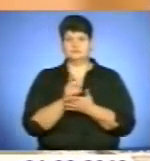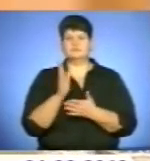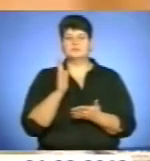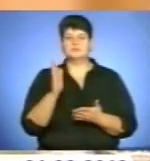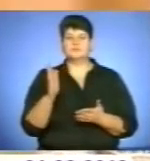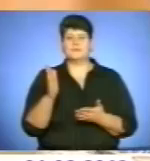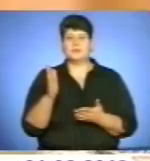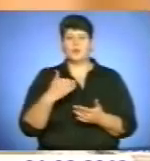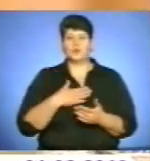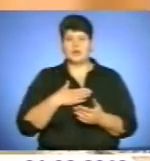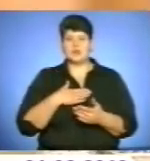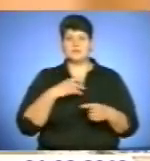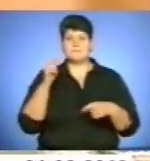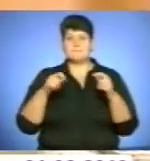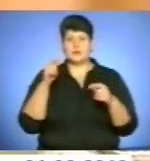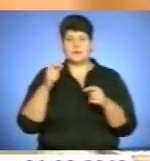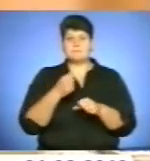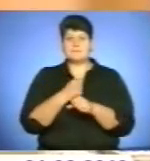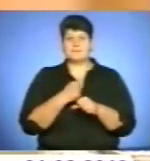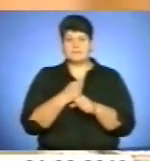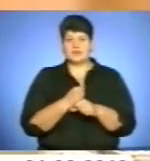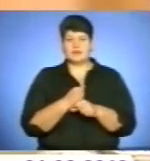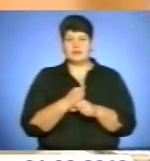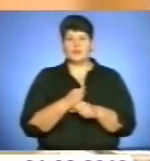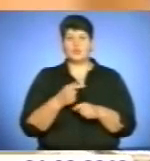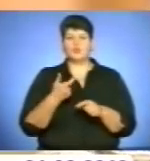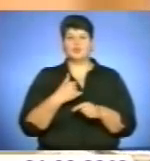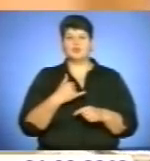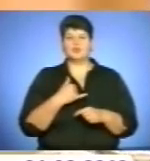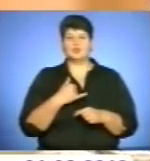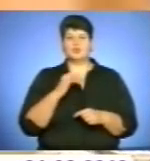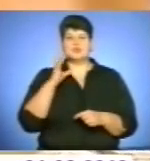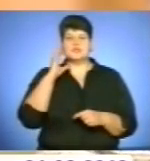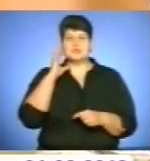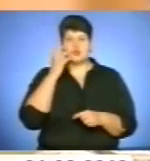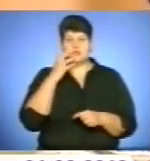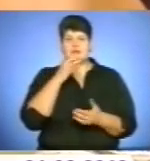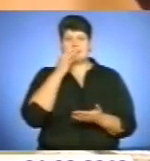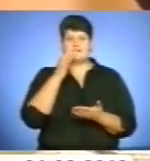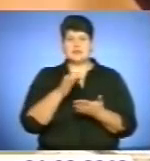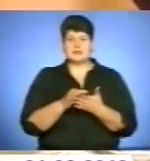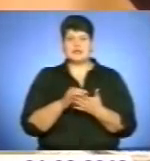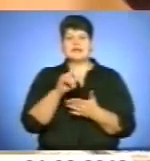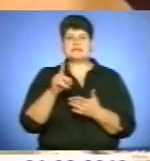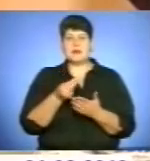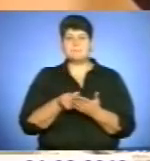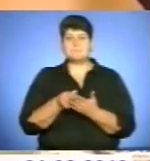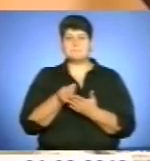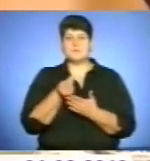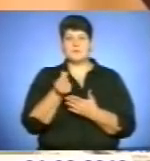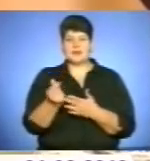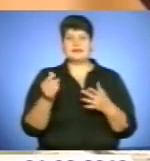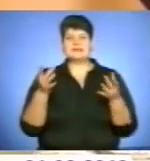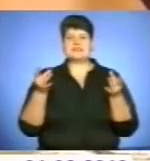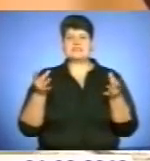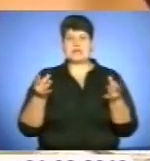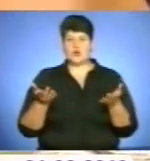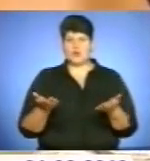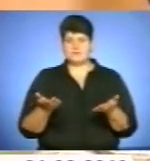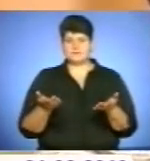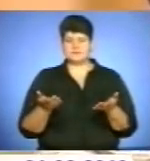у молочников, переработчиков, достаточно серьезная ответственность за проплату за сырье.